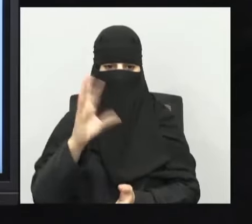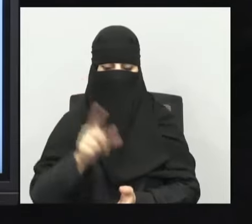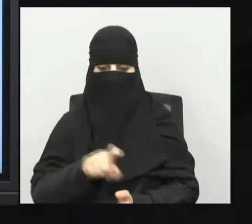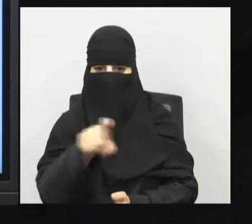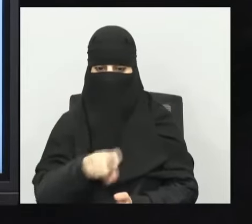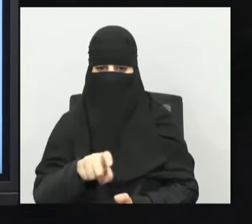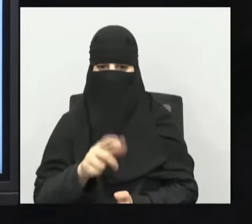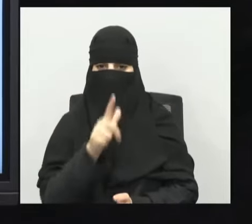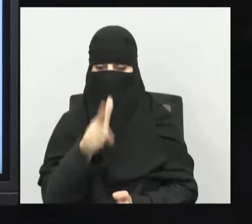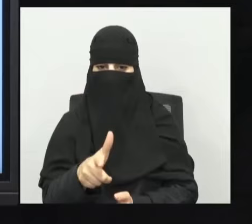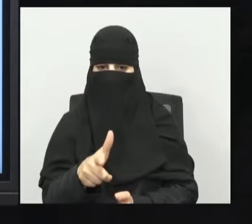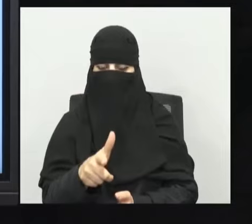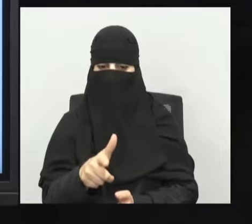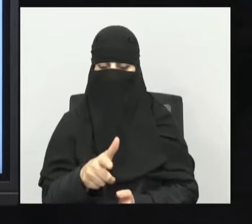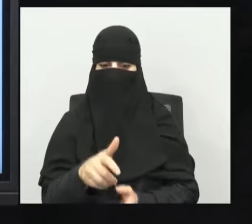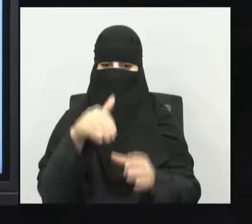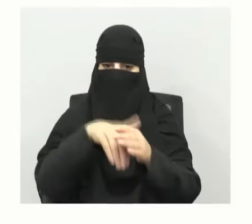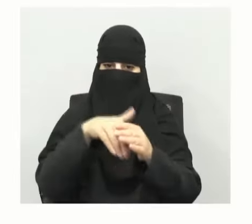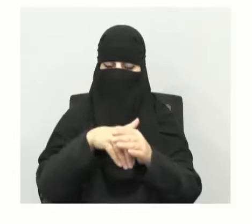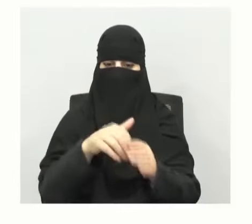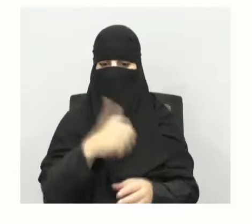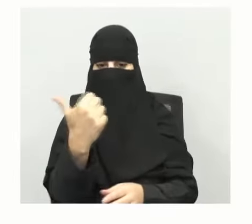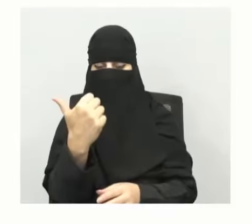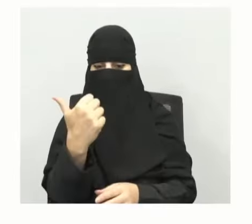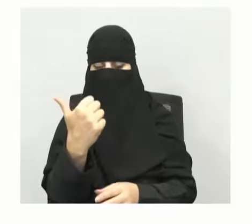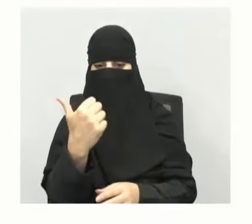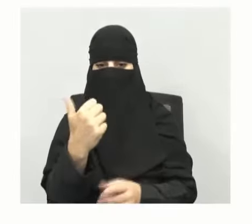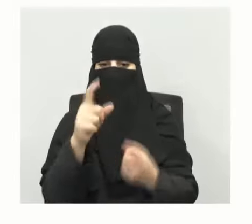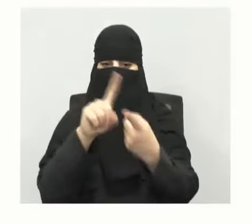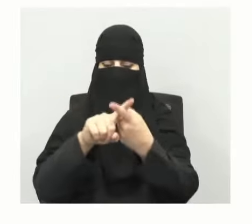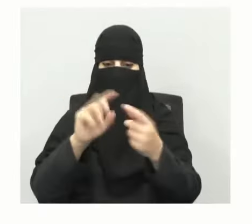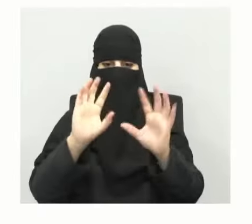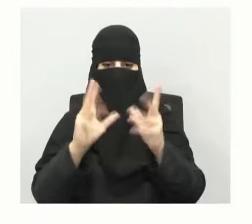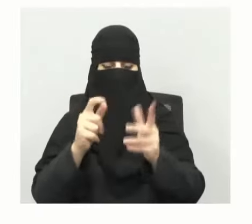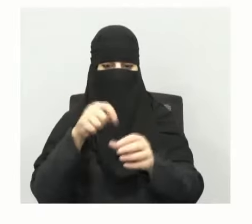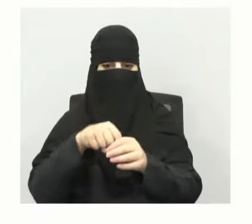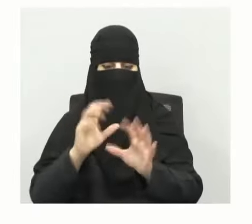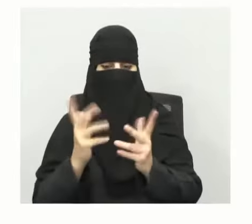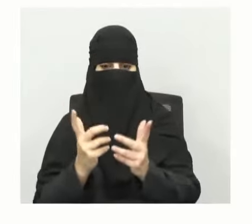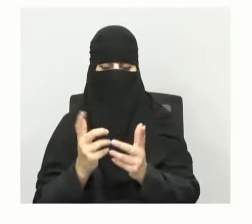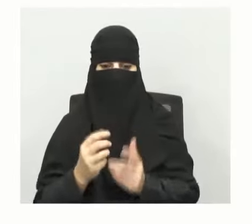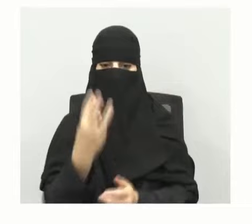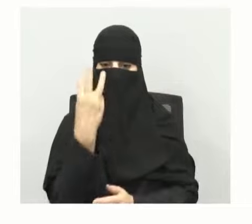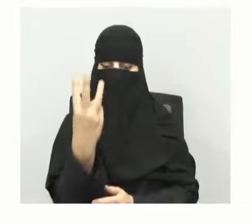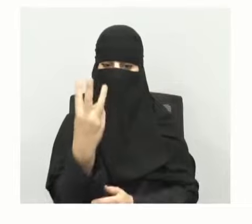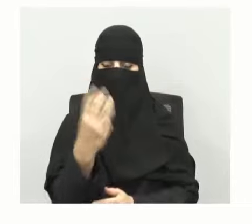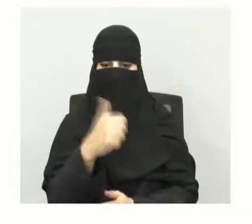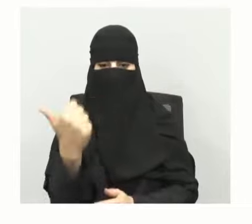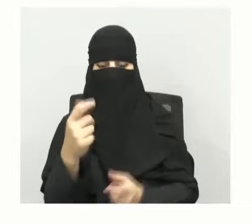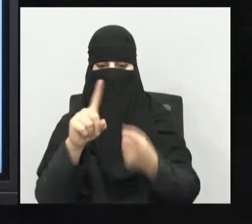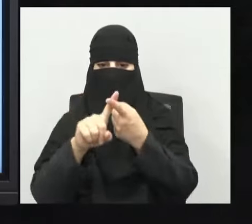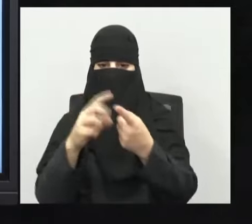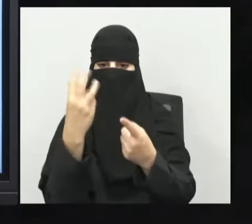يا ابطال لان المدخل سته اذا سته راح اضربها في ماذا اضربها في الثلاثه سته